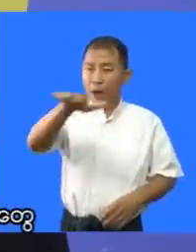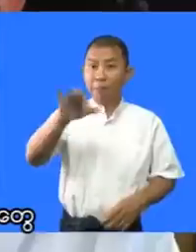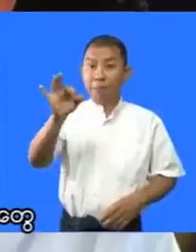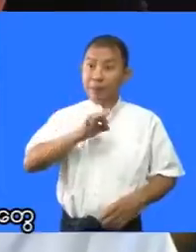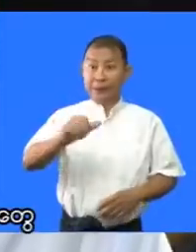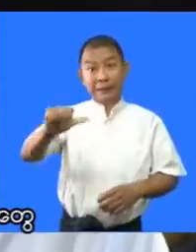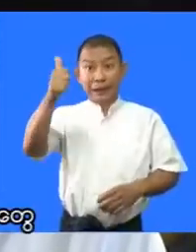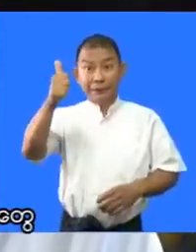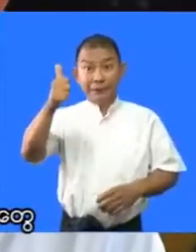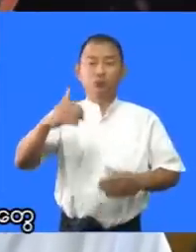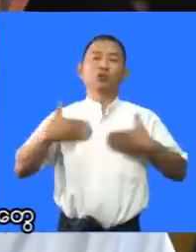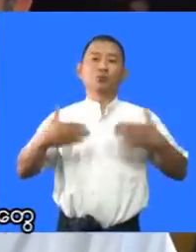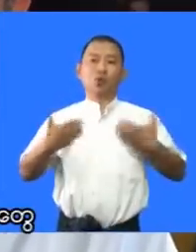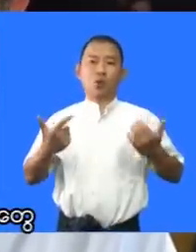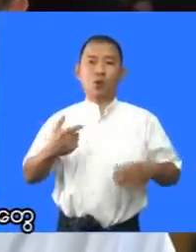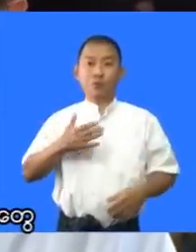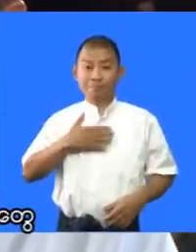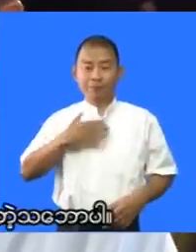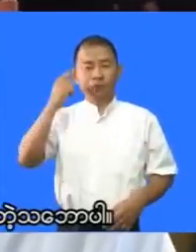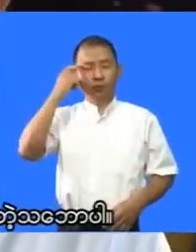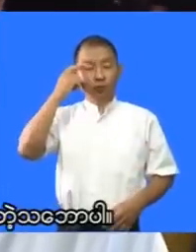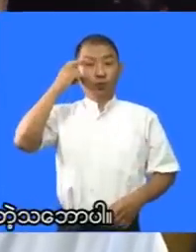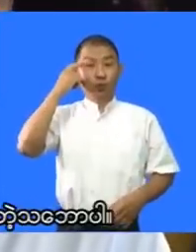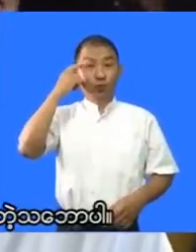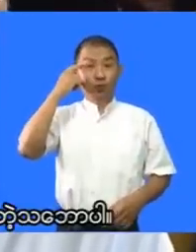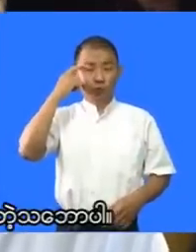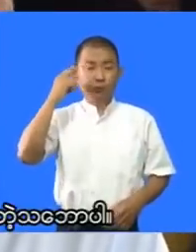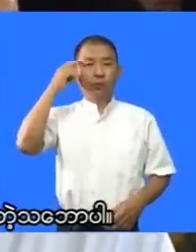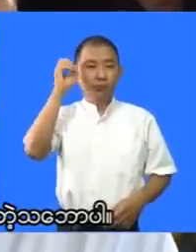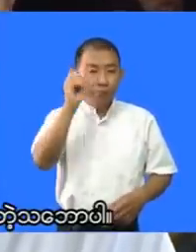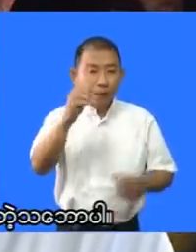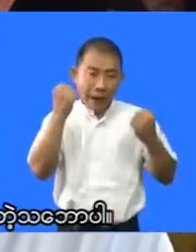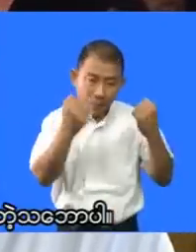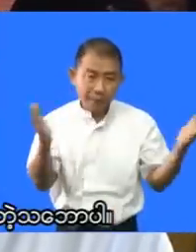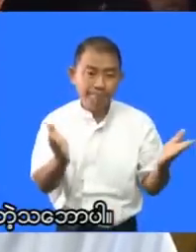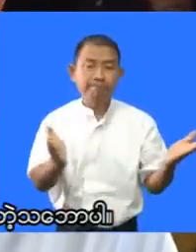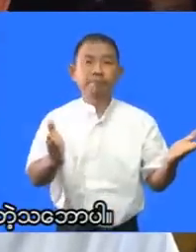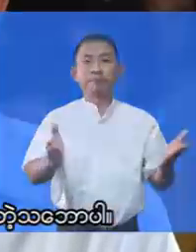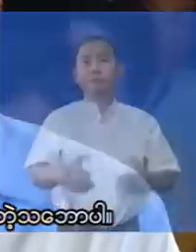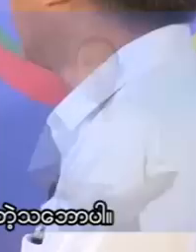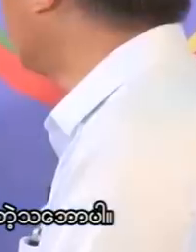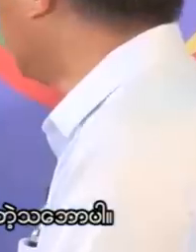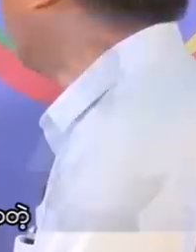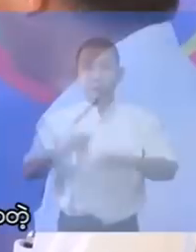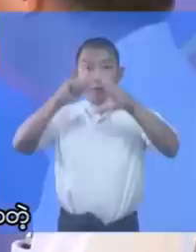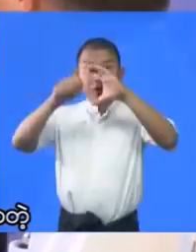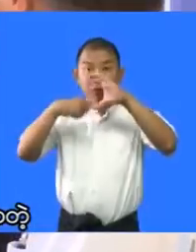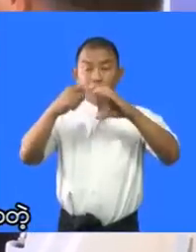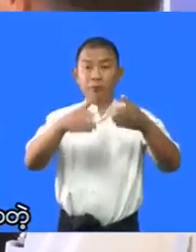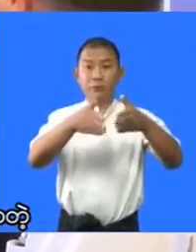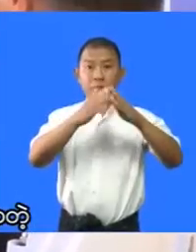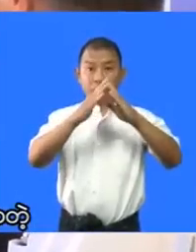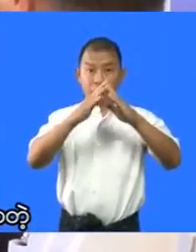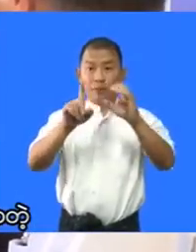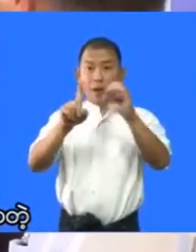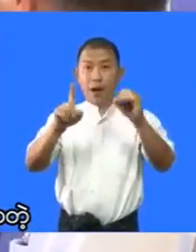ပတ်စံရမှကျွန်တော်တို့ကတစ်ဖက်ကလှုပ်ချင်တာတွေအမှုညာရှိတွေလှုပ်လို့ရမယ်ဆိုတော့ကျွန်တော်တို့ဘက်ကကျွန်တော်တို့ကလှုပ်အောင်ဆိုပြီးကျွန်တော်ထားလုပ်တဲ့သဘော ရုံတရားစီမံကိ